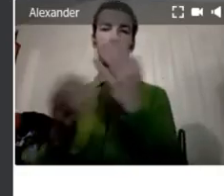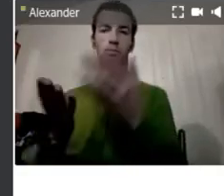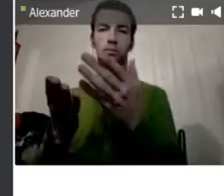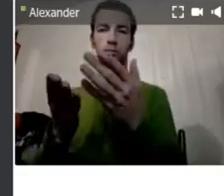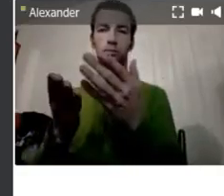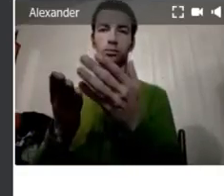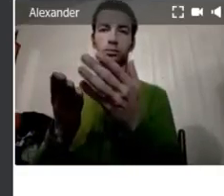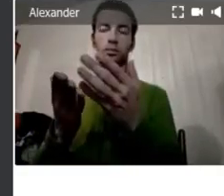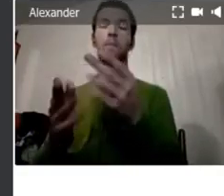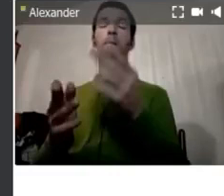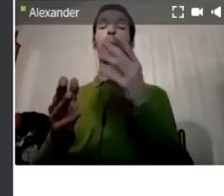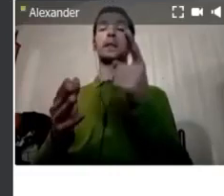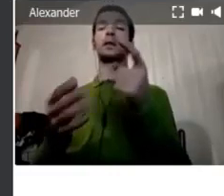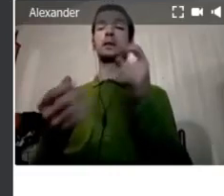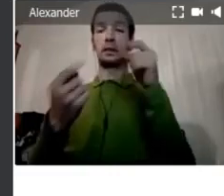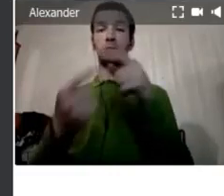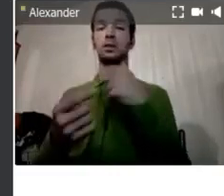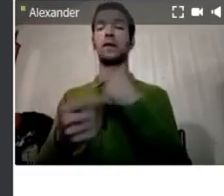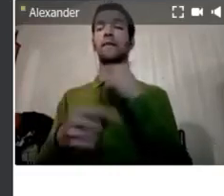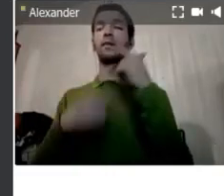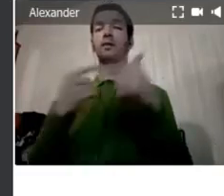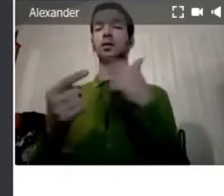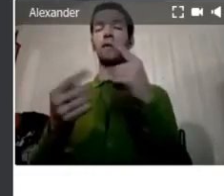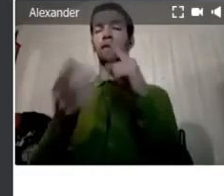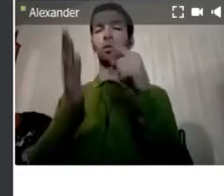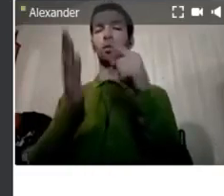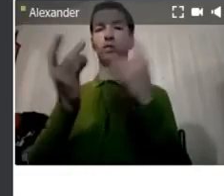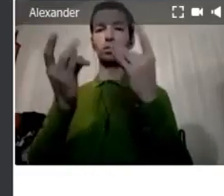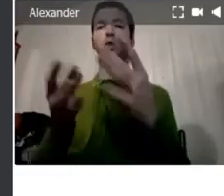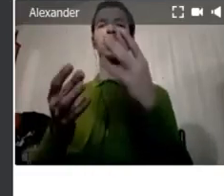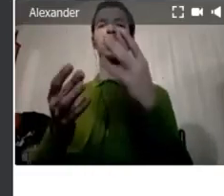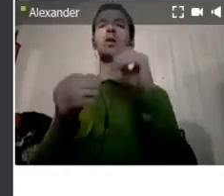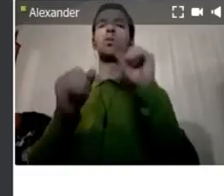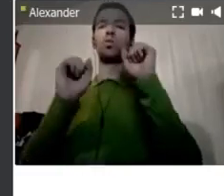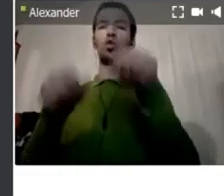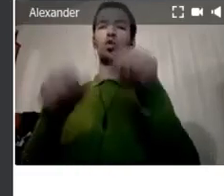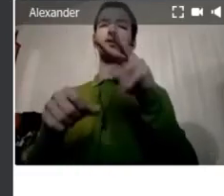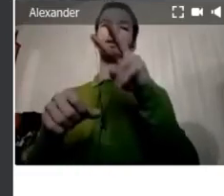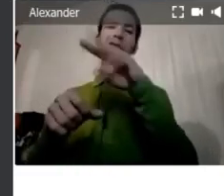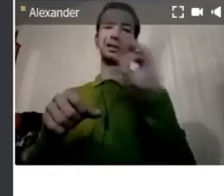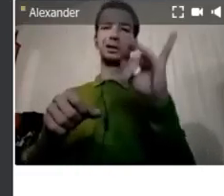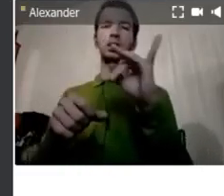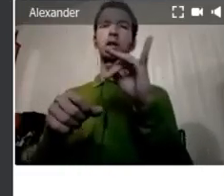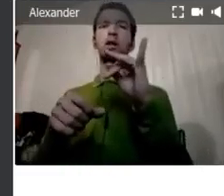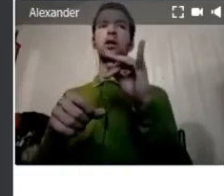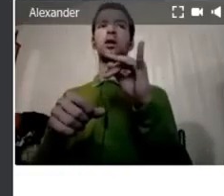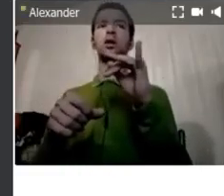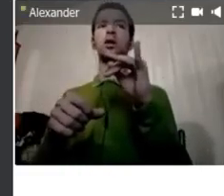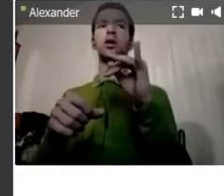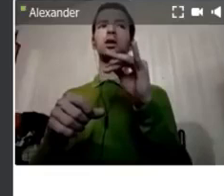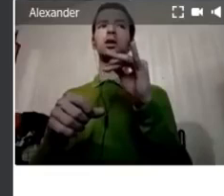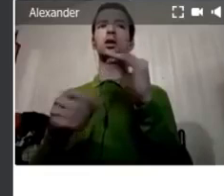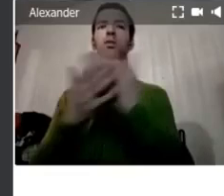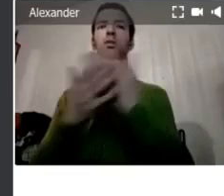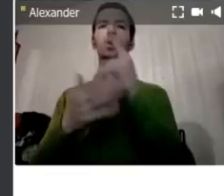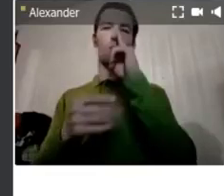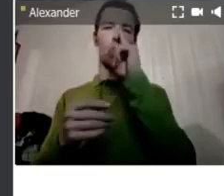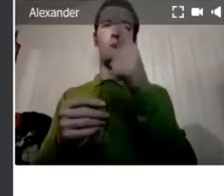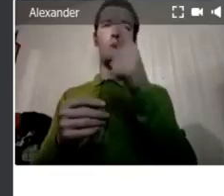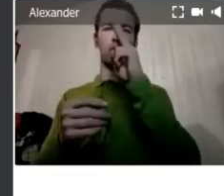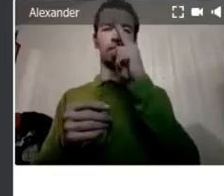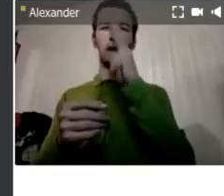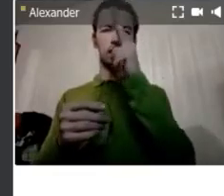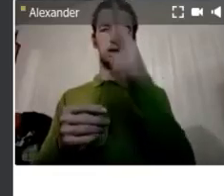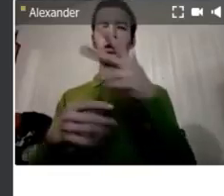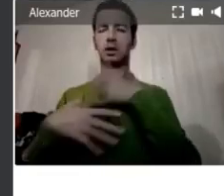зарабатывать потом там 50 тысяч евро каждый месяц. Можно затратить на это время? Я думаю, да. Многие из нас